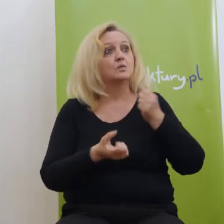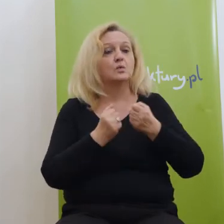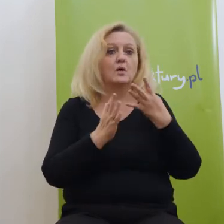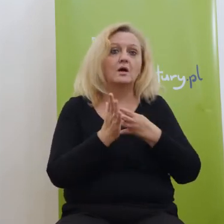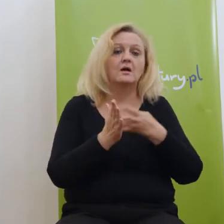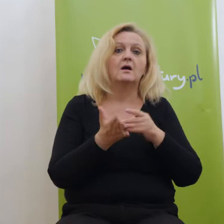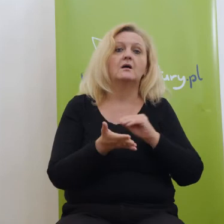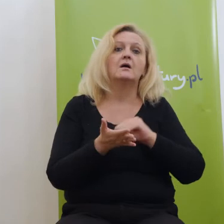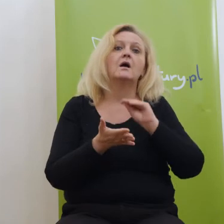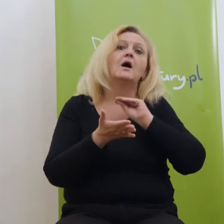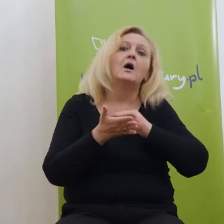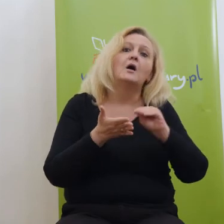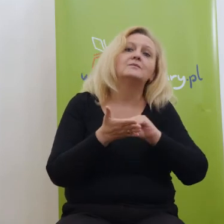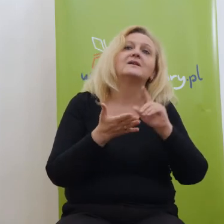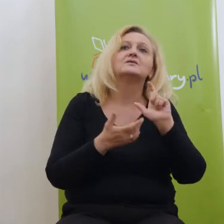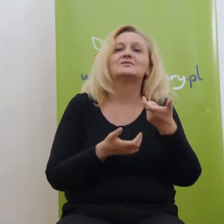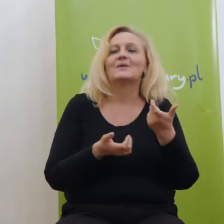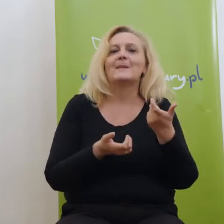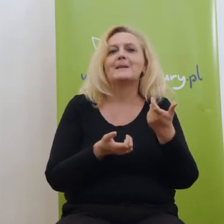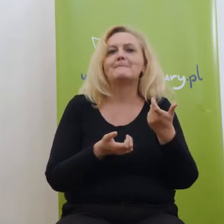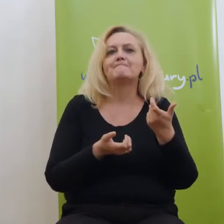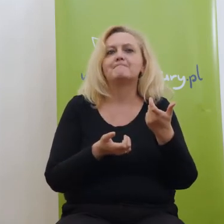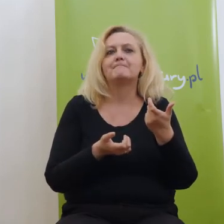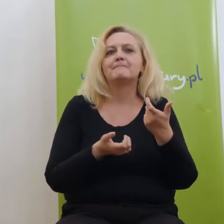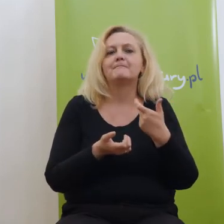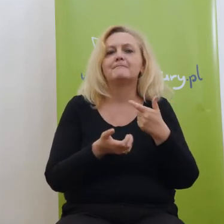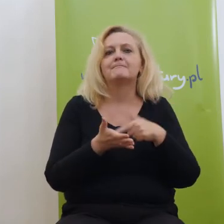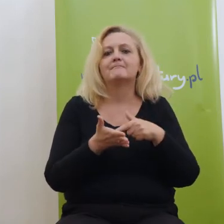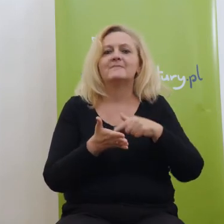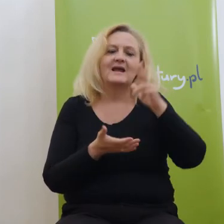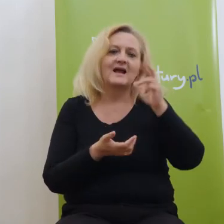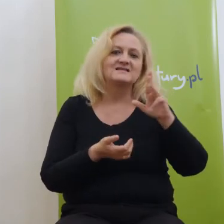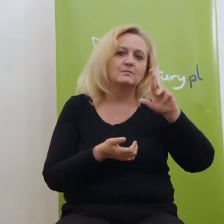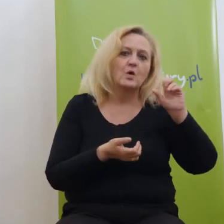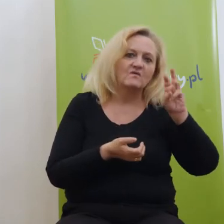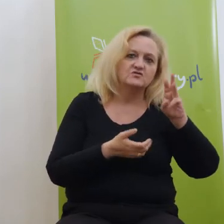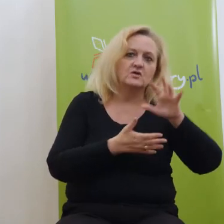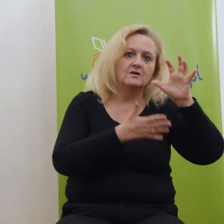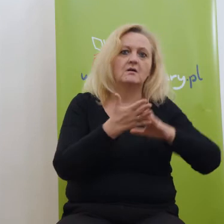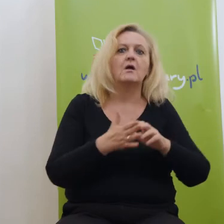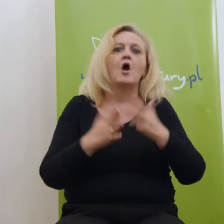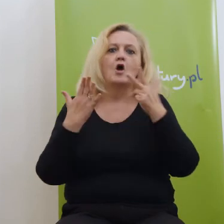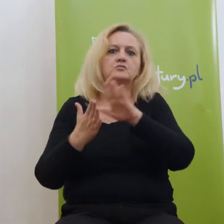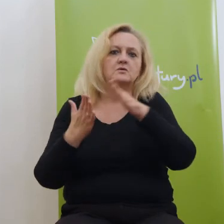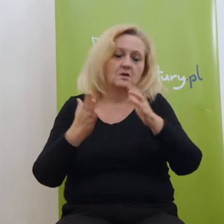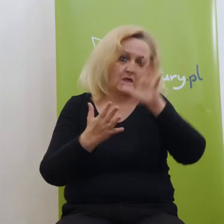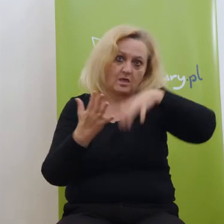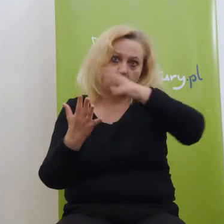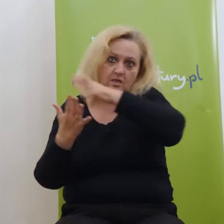jakiejś rozprawki o Dies Irae Kasprowicza wręczyłam jej taki poemat na 8 stron, który